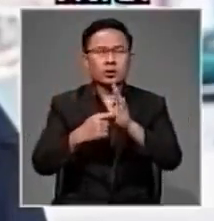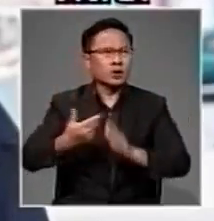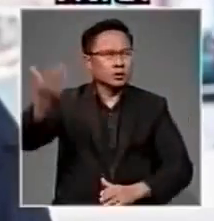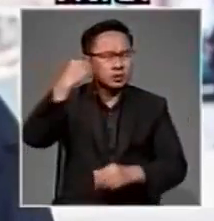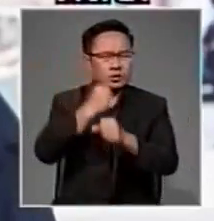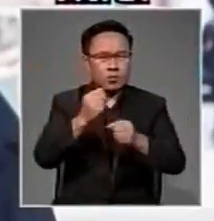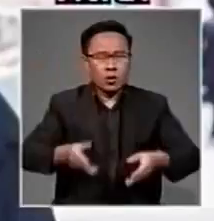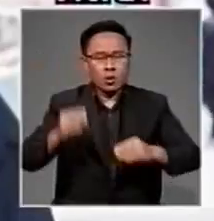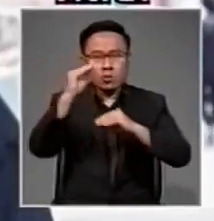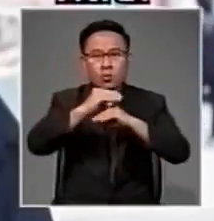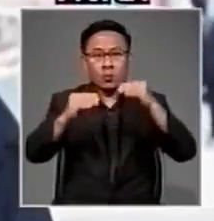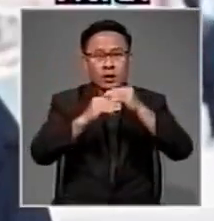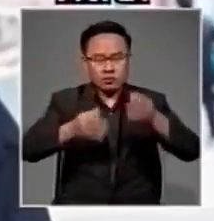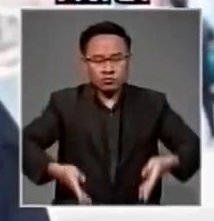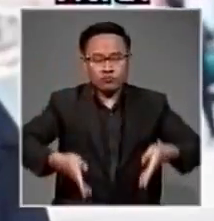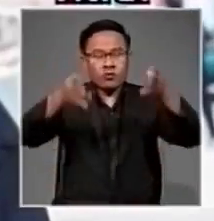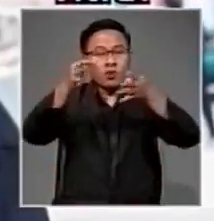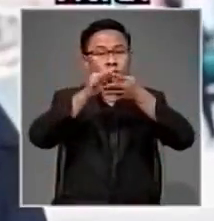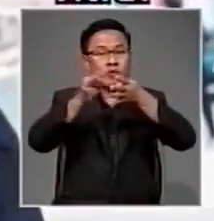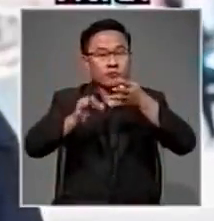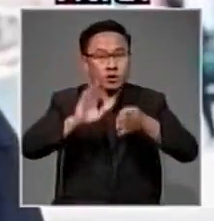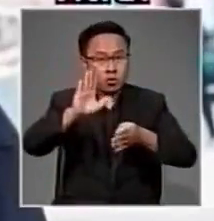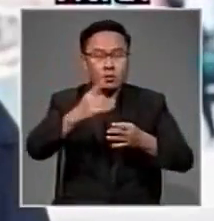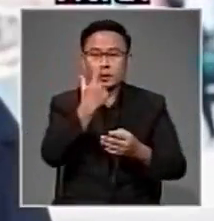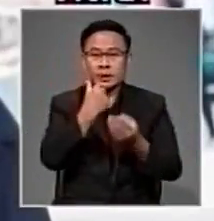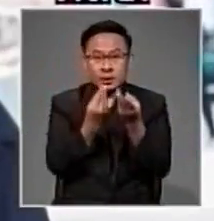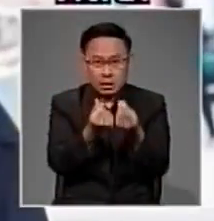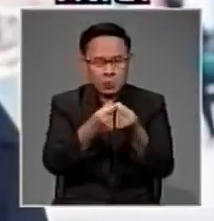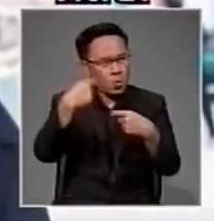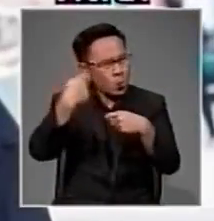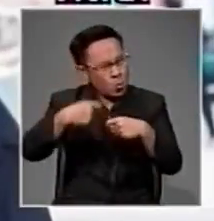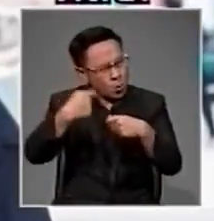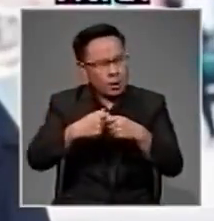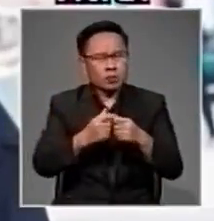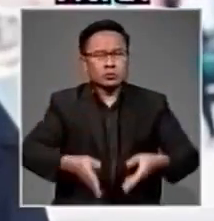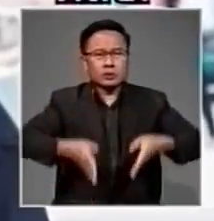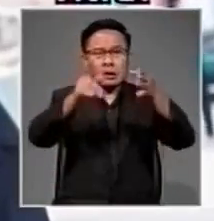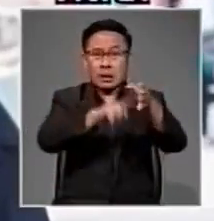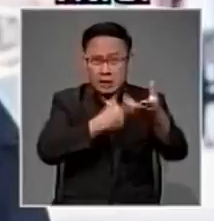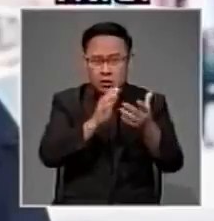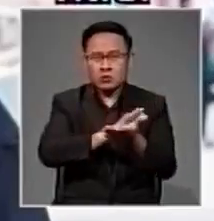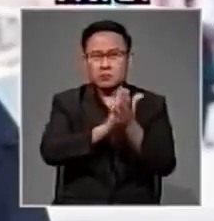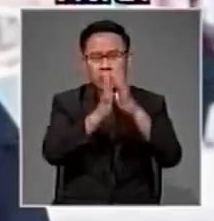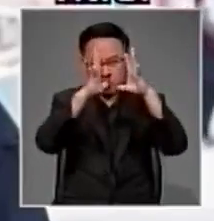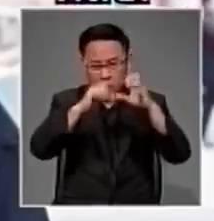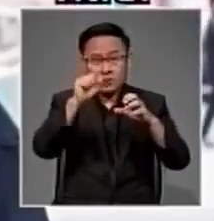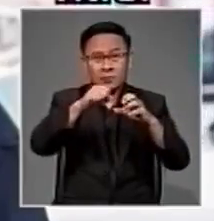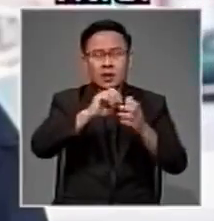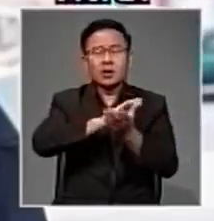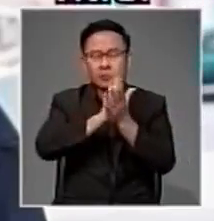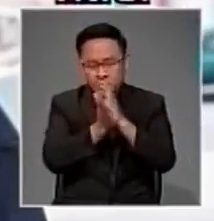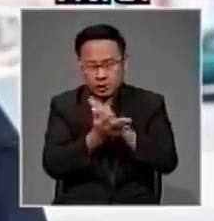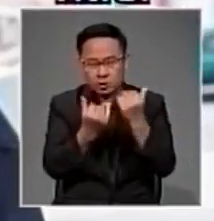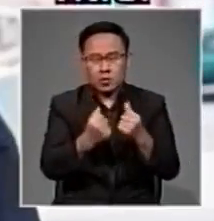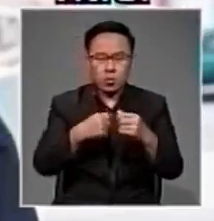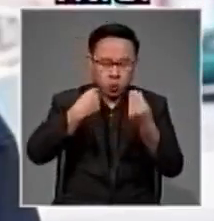งการที่เราทำได้ก่อนนี้คือเป็นโครงการดินแดงซึ่งเป็นโครงการที่ยากมากนะครับวันนี้เราก็สามารถขับเคลื่อนได้ก่อสร้างแล้วครับประชาชน